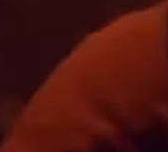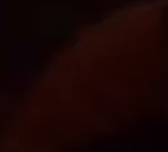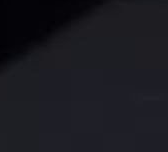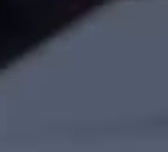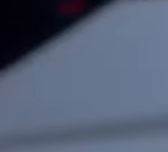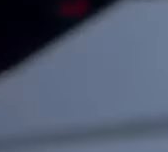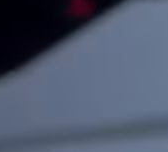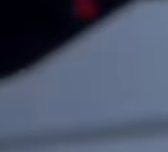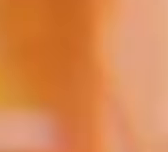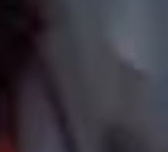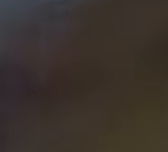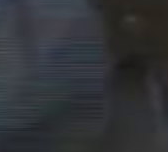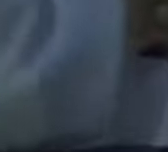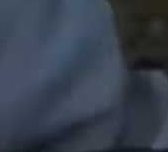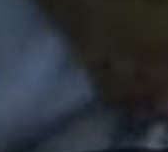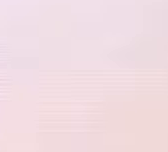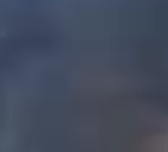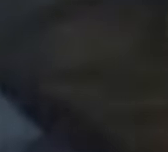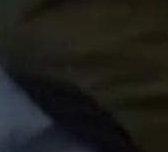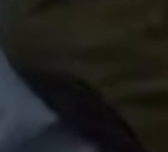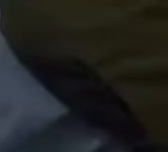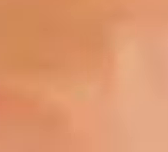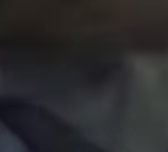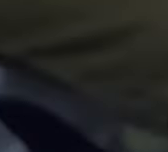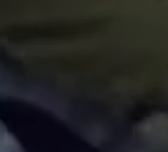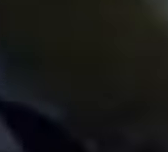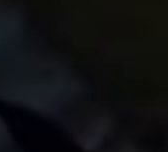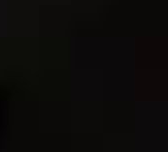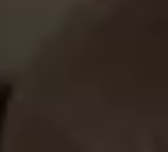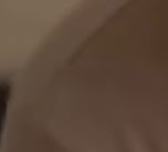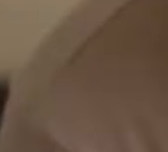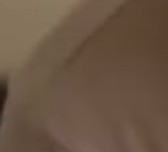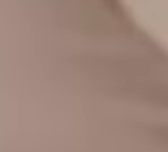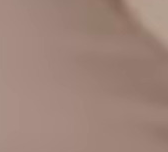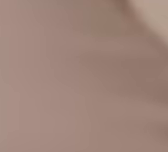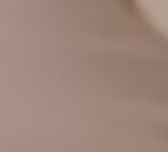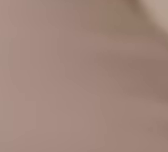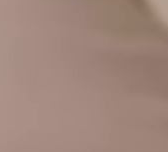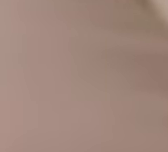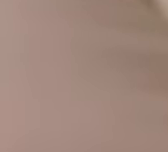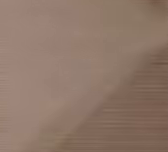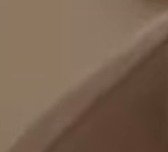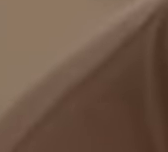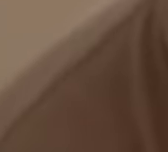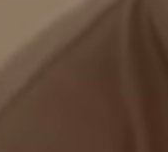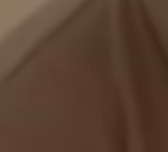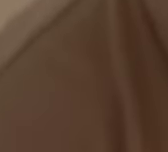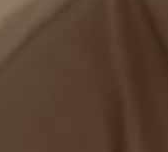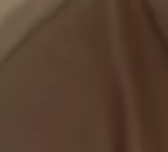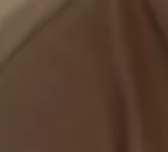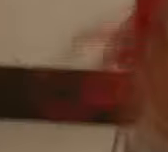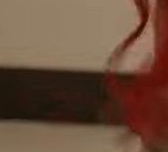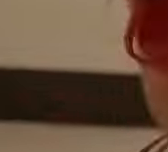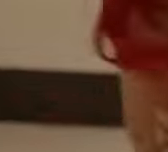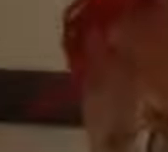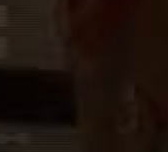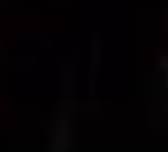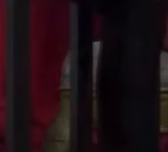ka sa akin. Ano ba pwede kong gawin para makabawi sa'yo? Bayaran ko yung damit na nasuhan ko. Okay ba yun? Ano ba tingin mo sa akin? Kayang bayaran? Sure